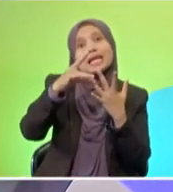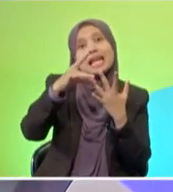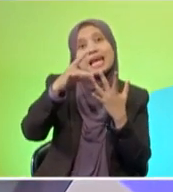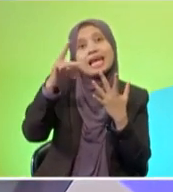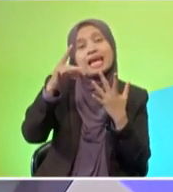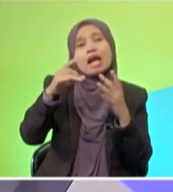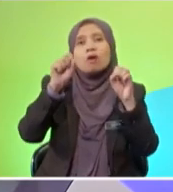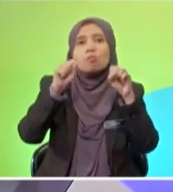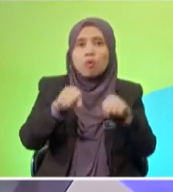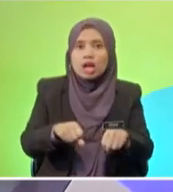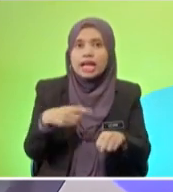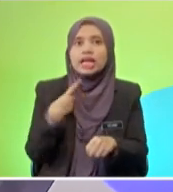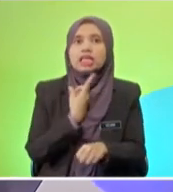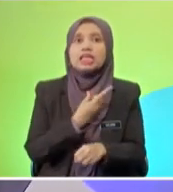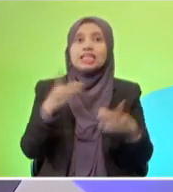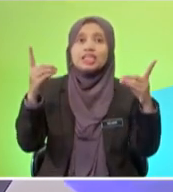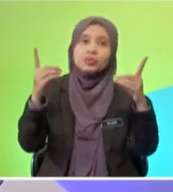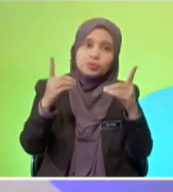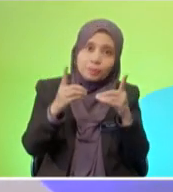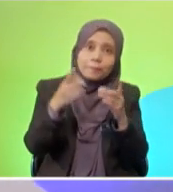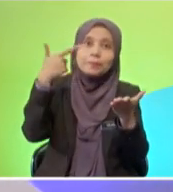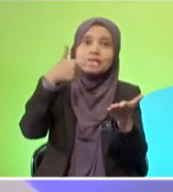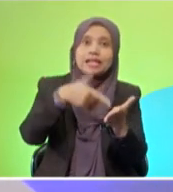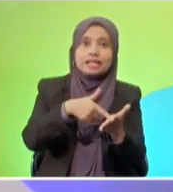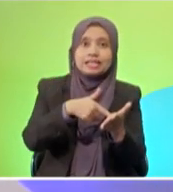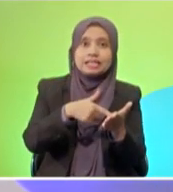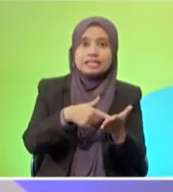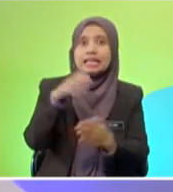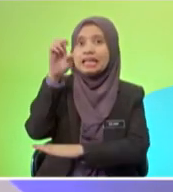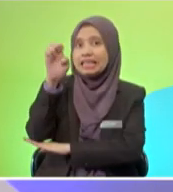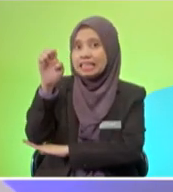boleh kita berjumpa lagi dan